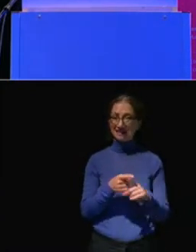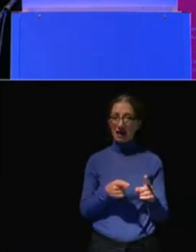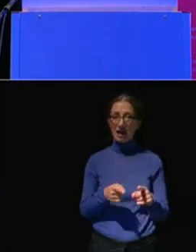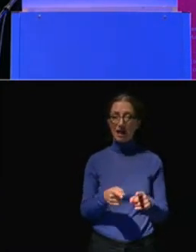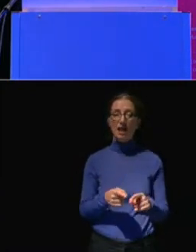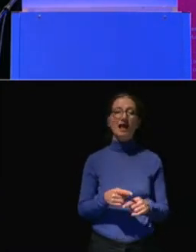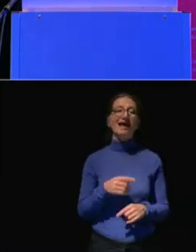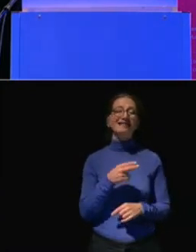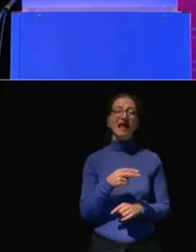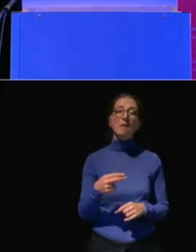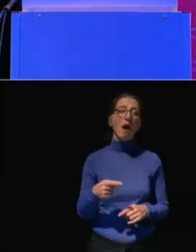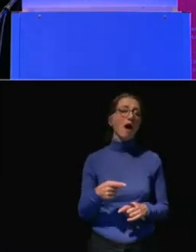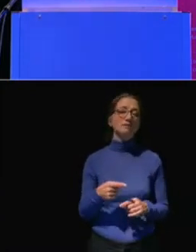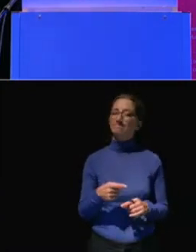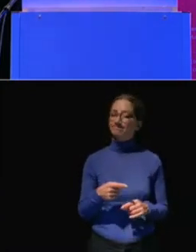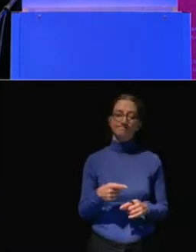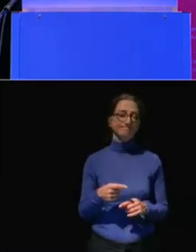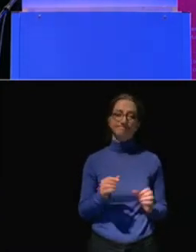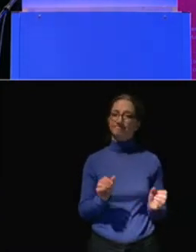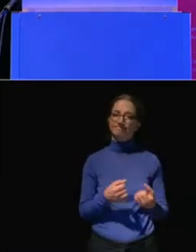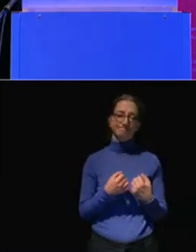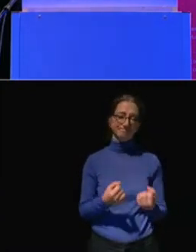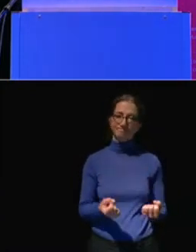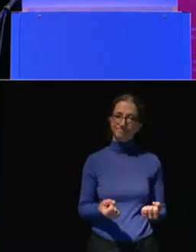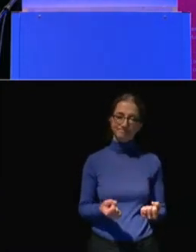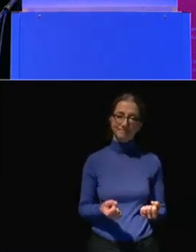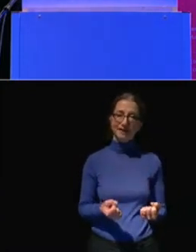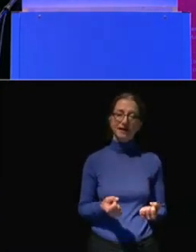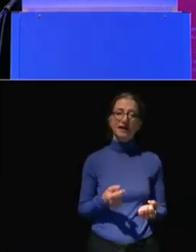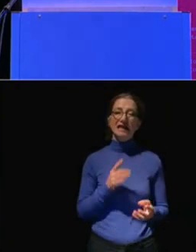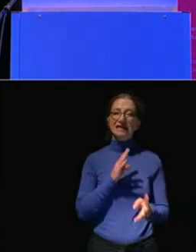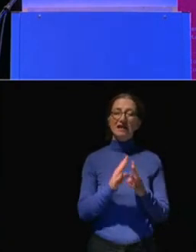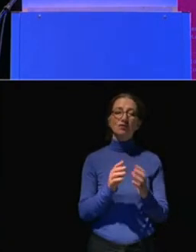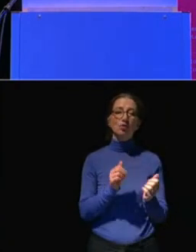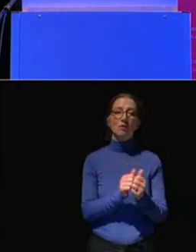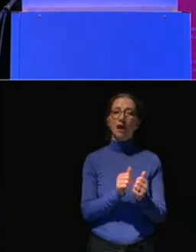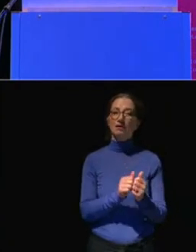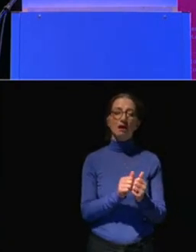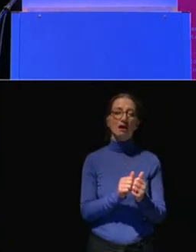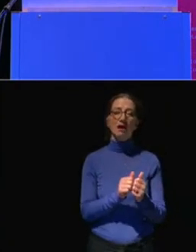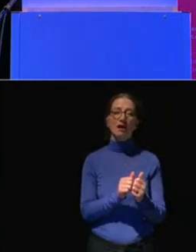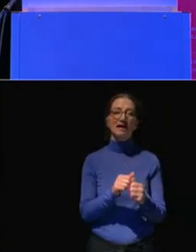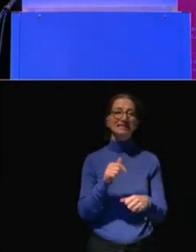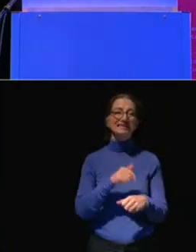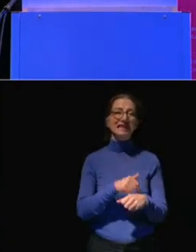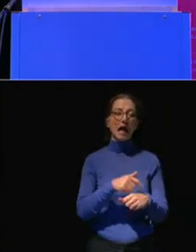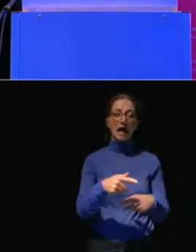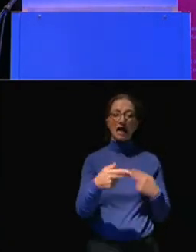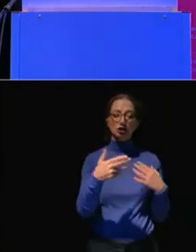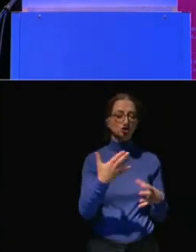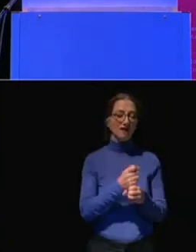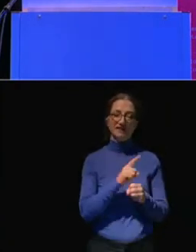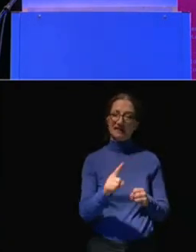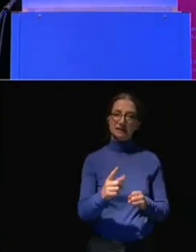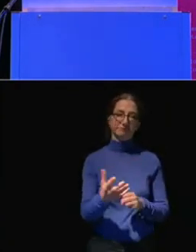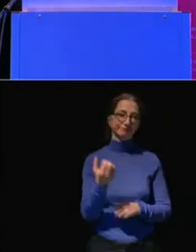Einblicke aus Dänemark, weil es hier nicht möglich war, eine Interviewpartnerin im vorgegebenen Zeitrahmen zu